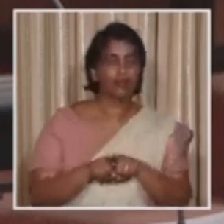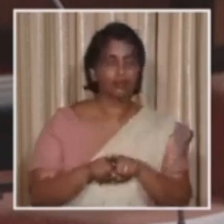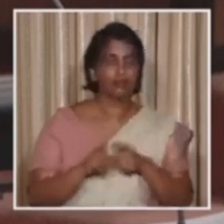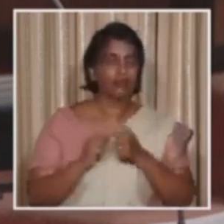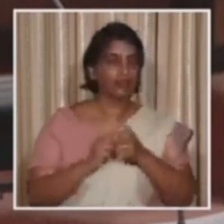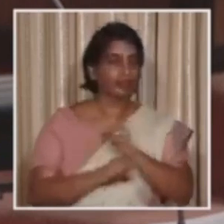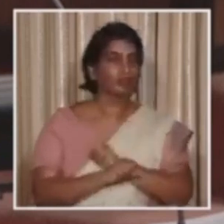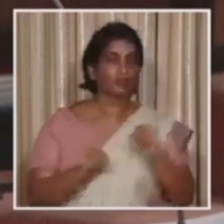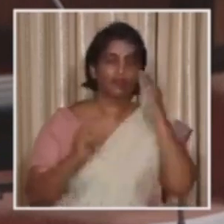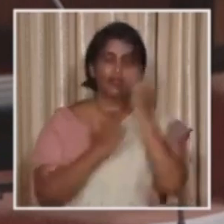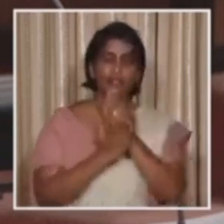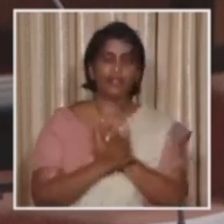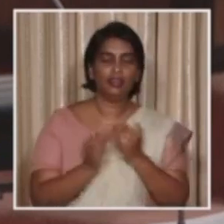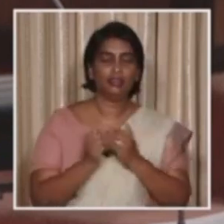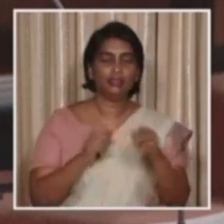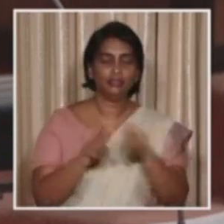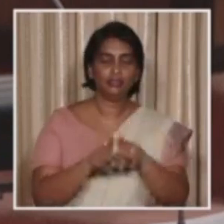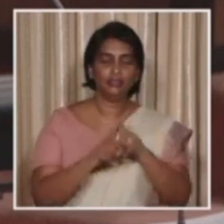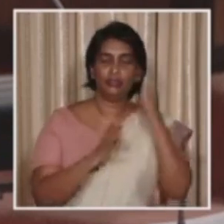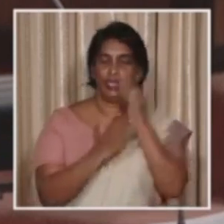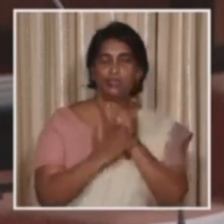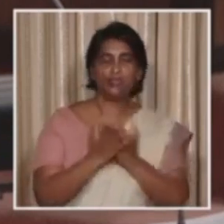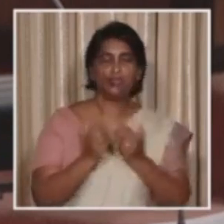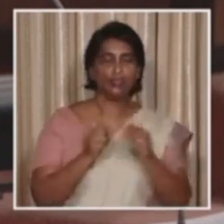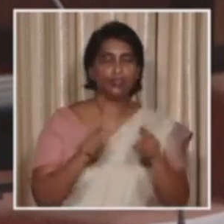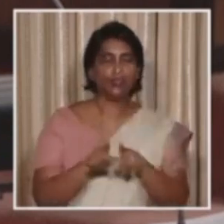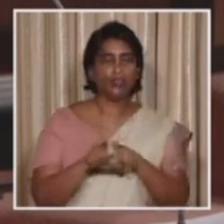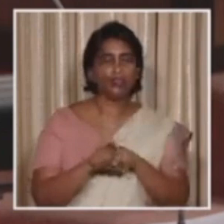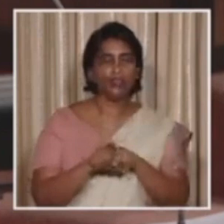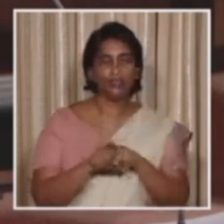ஊழலை செய்தவர்களை, இந்த நாட்டை வங்குரோத்து நிலைக்கு